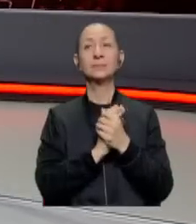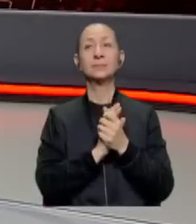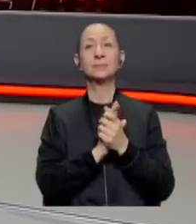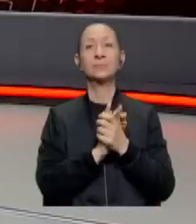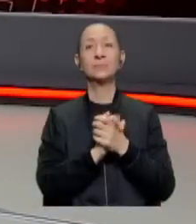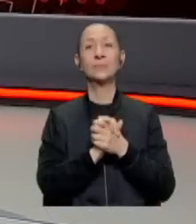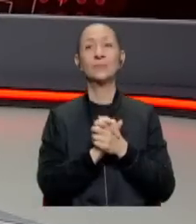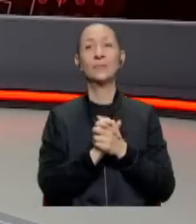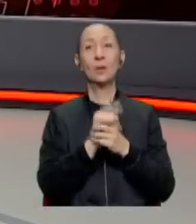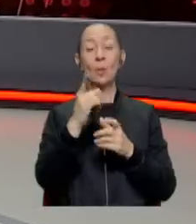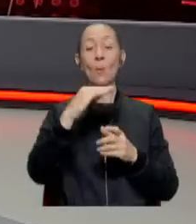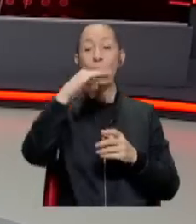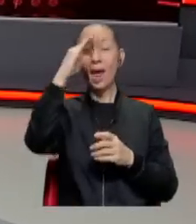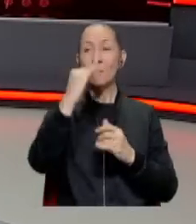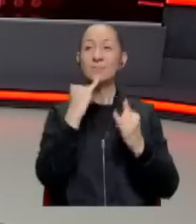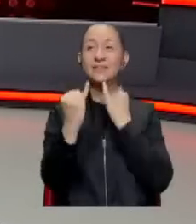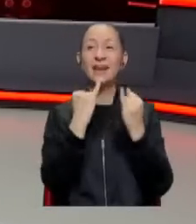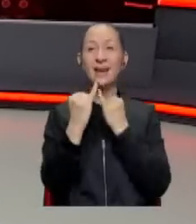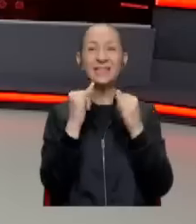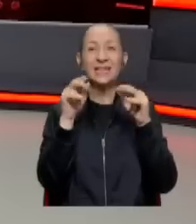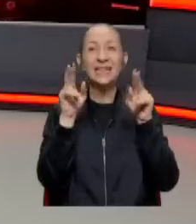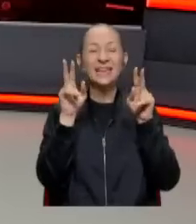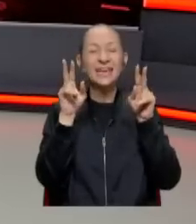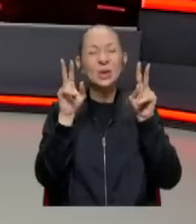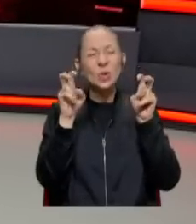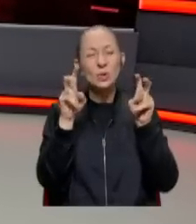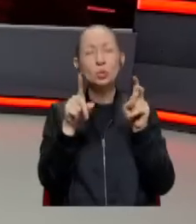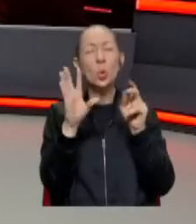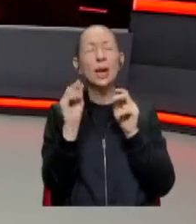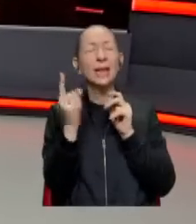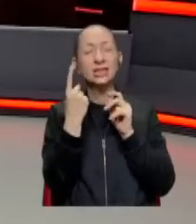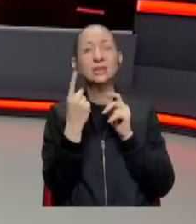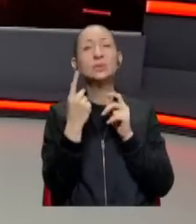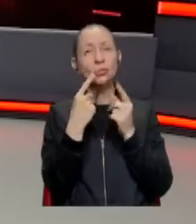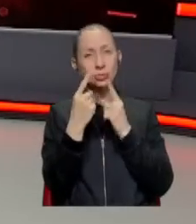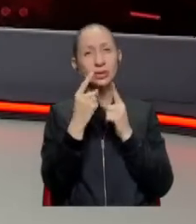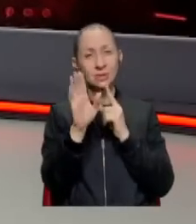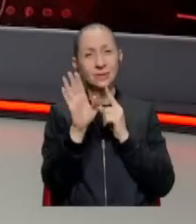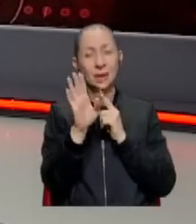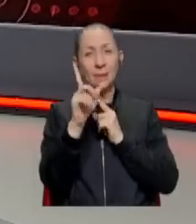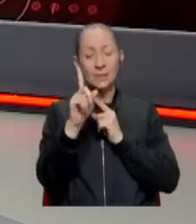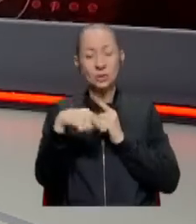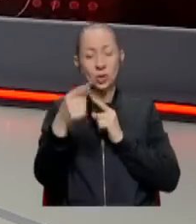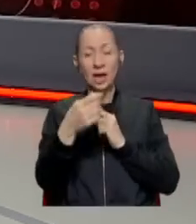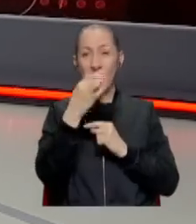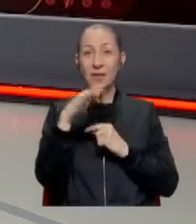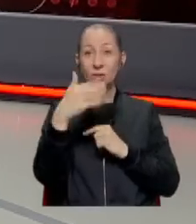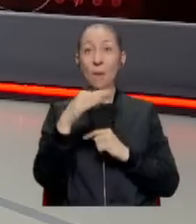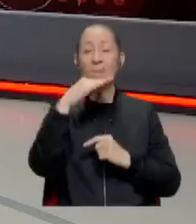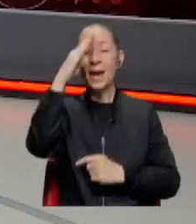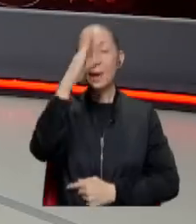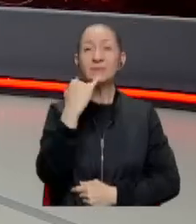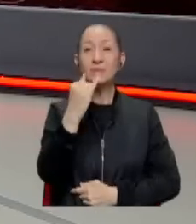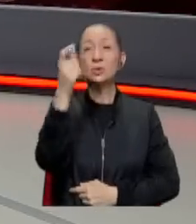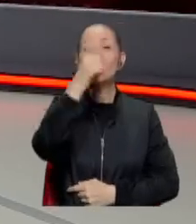bu bayram ziyareti filan hikayesi şimdi çok ilginç bu geleceğiz Bir sonraki haberden sonra bayram